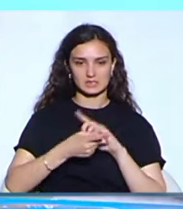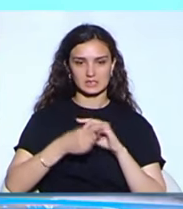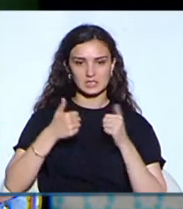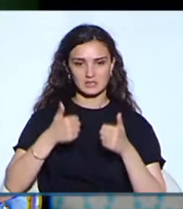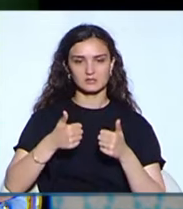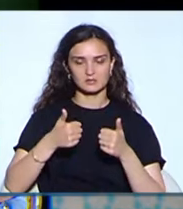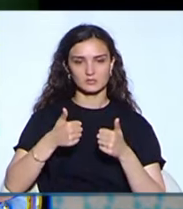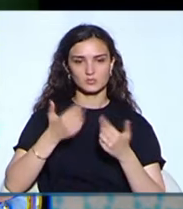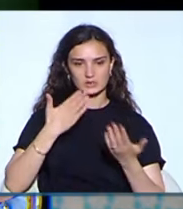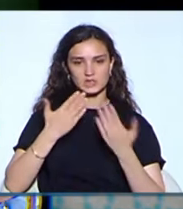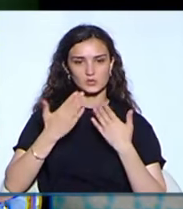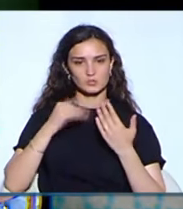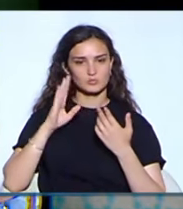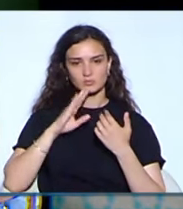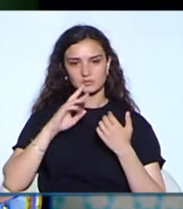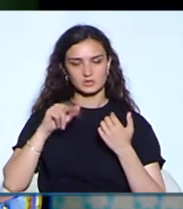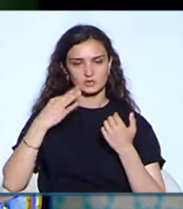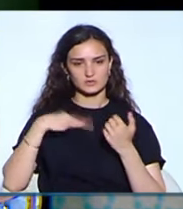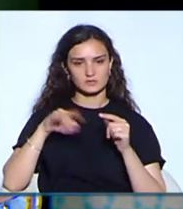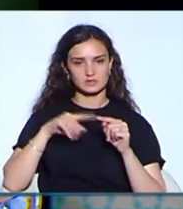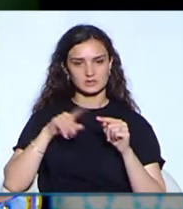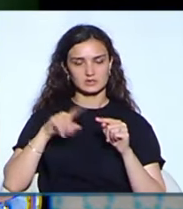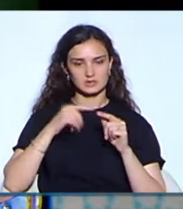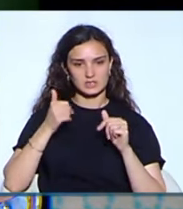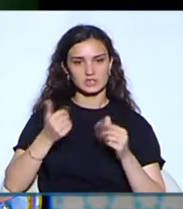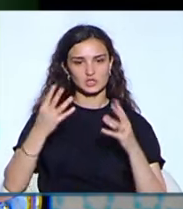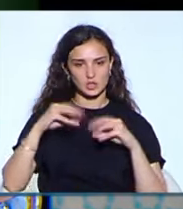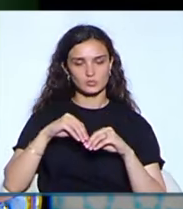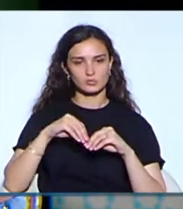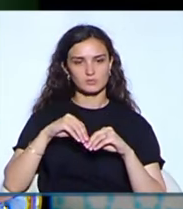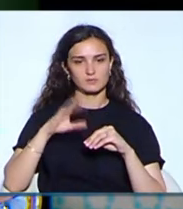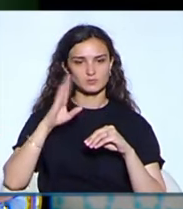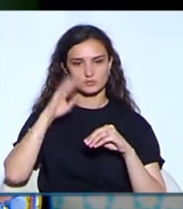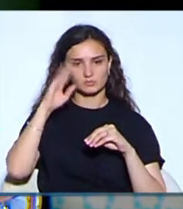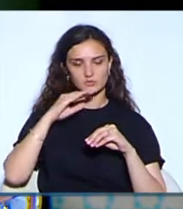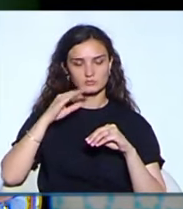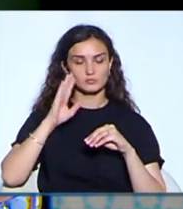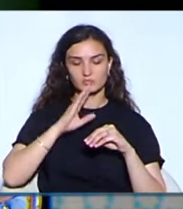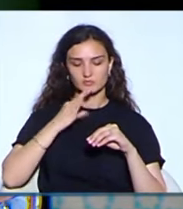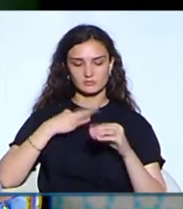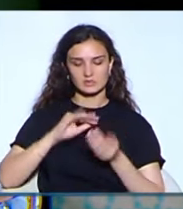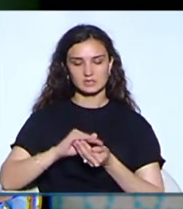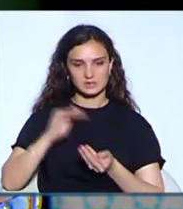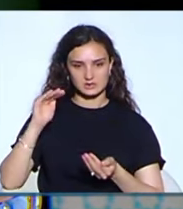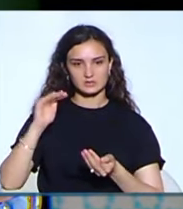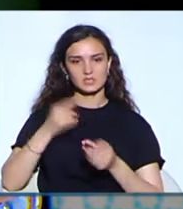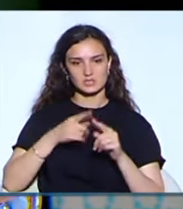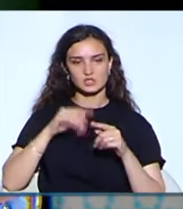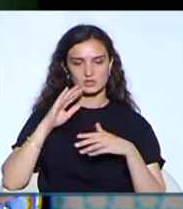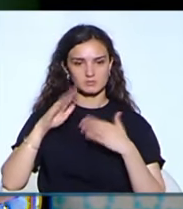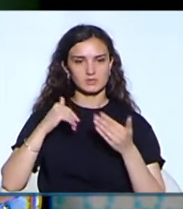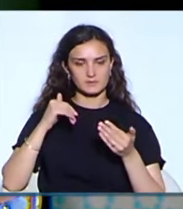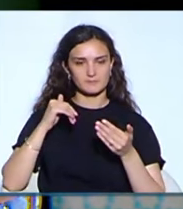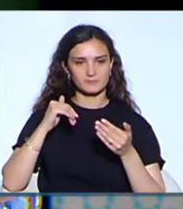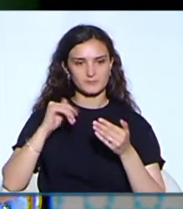კარგი ურთიერთობა მშობლისა და შვილის, თქვათ, კარგი ჩართულობა მშობლის შვილის აღზრდაში მშობლისა და ასე შემდეგ და ასე